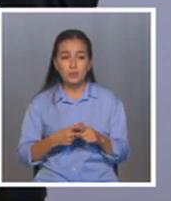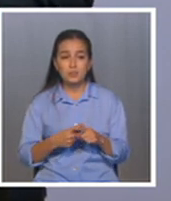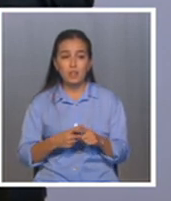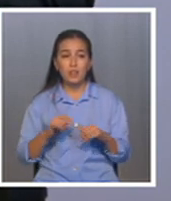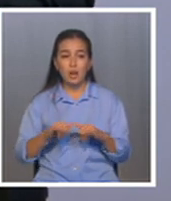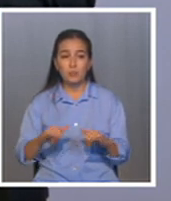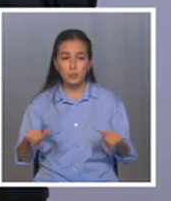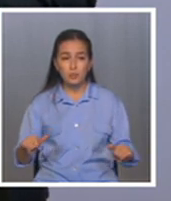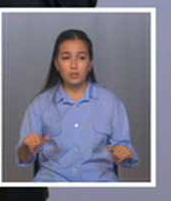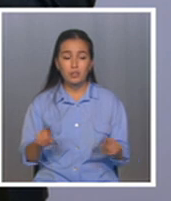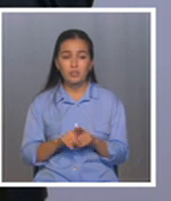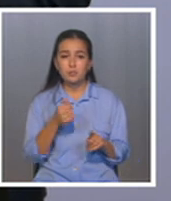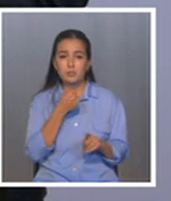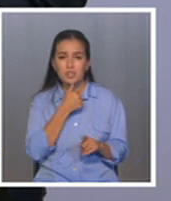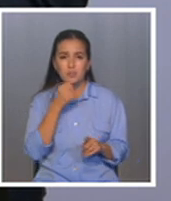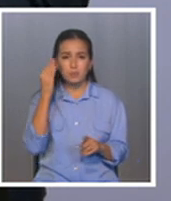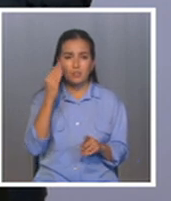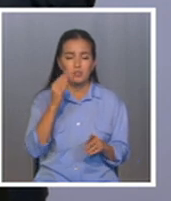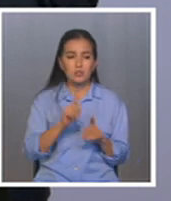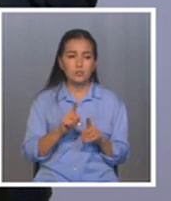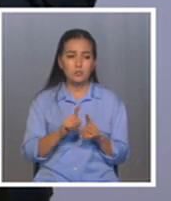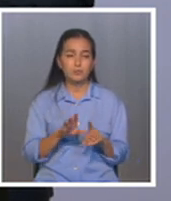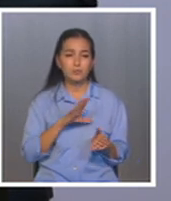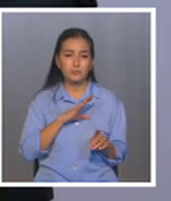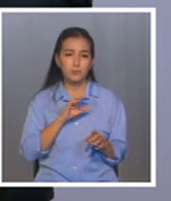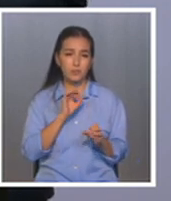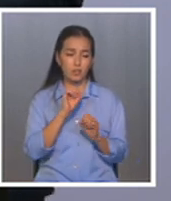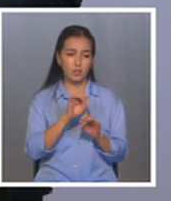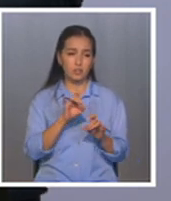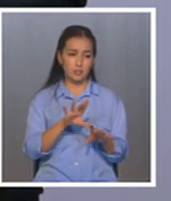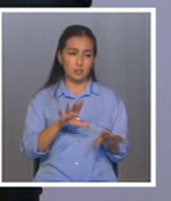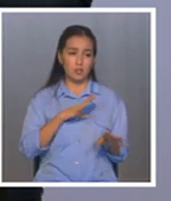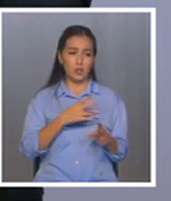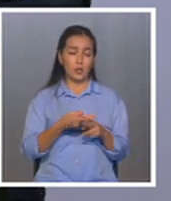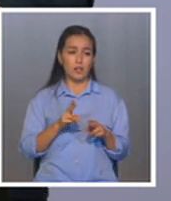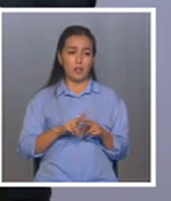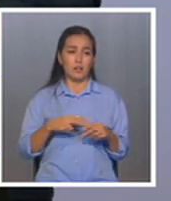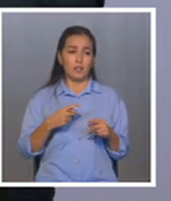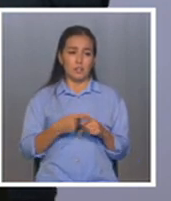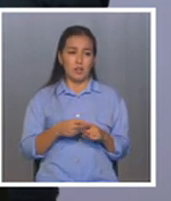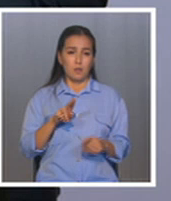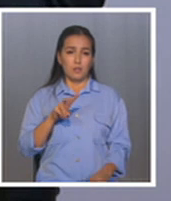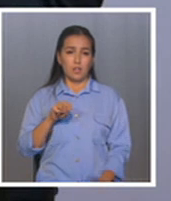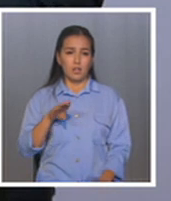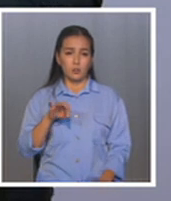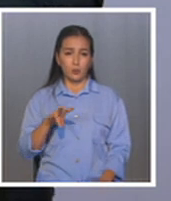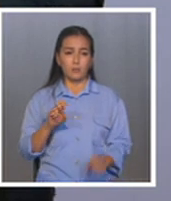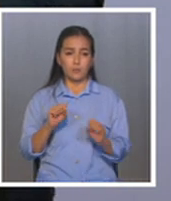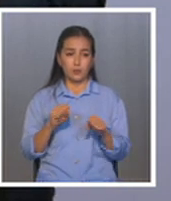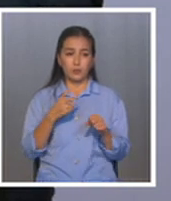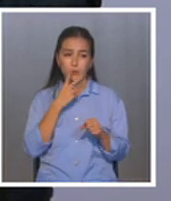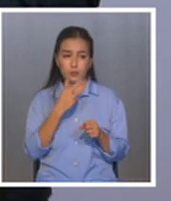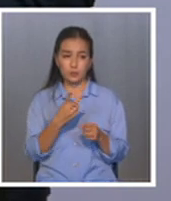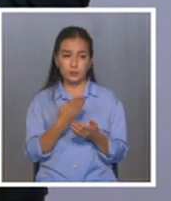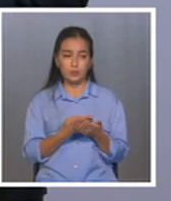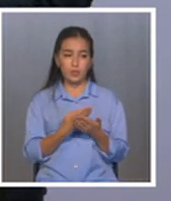да сын пікірлер көптеп айтыла бастады. Олардың қатарында біз Платонды айтып көрсетуімізге болады.